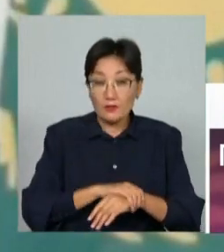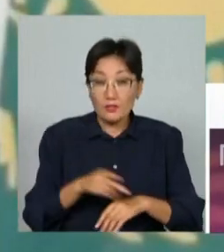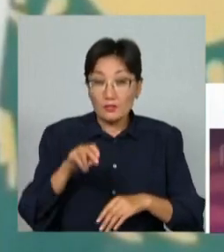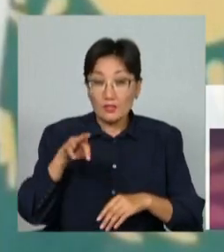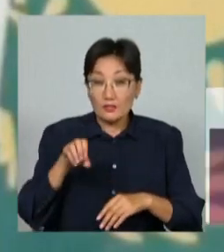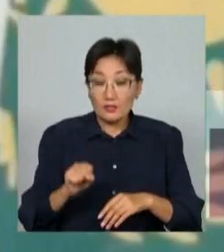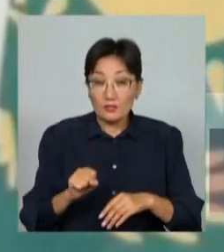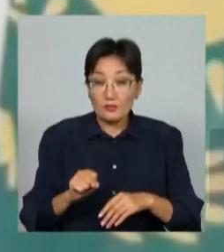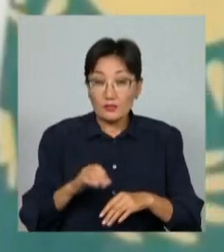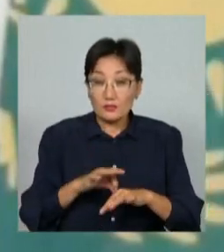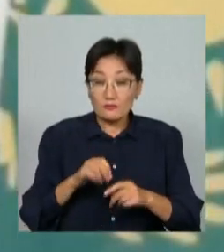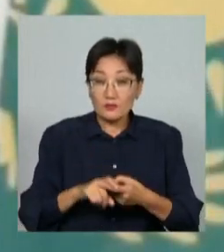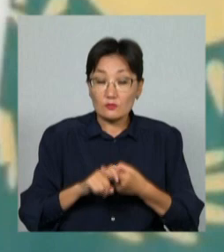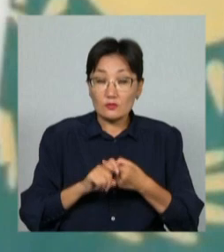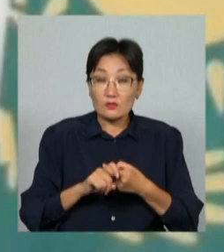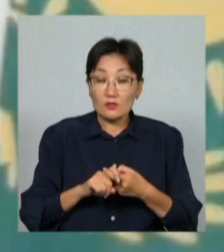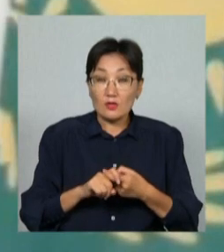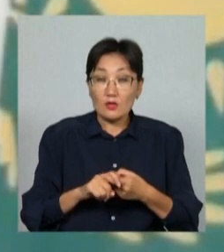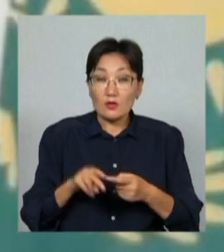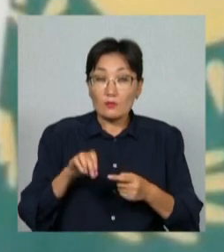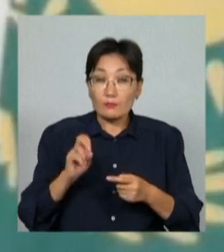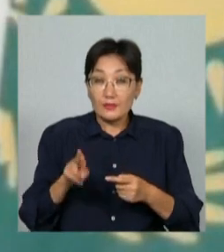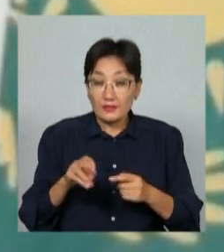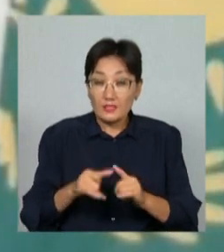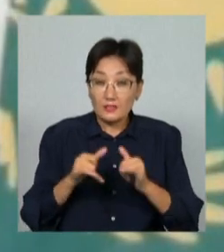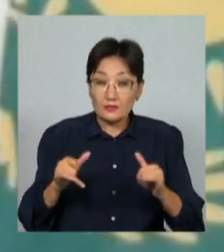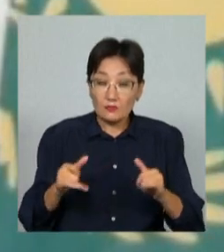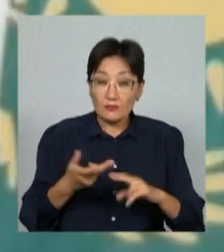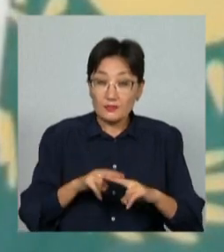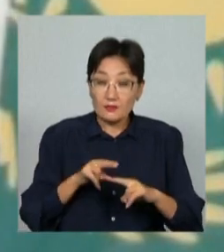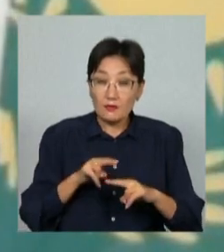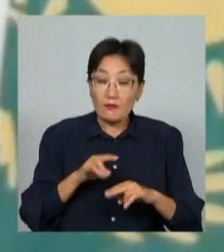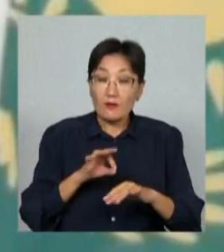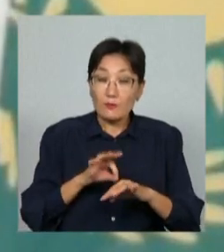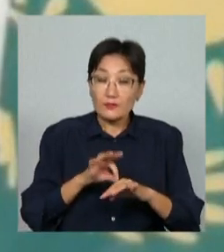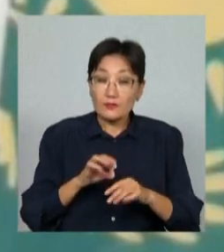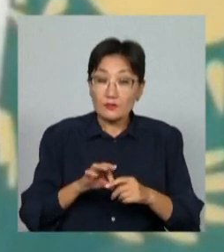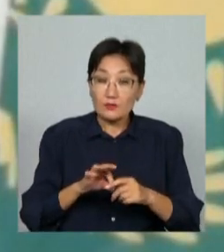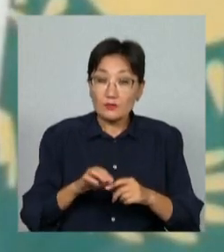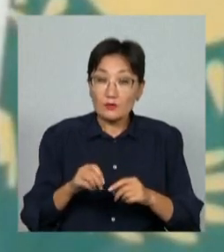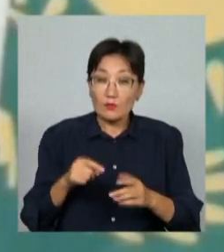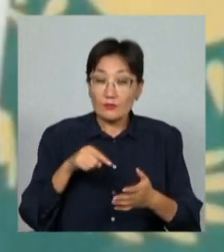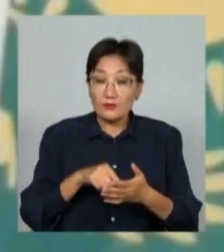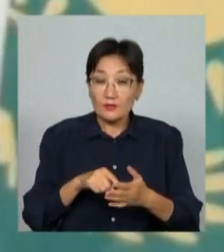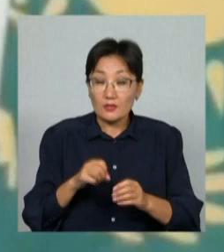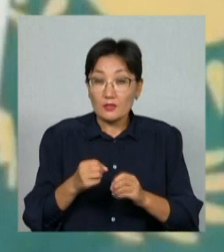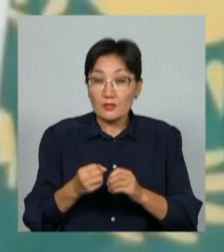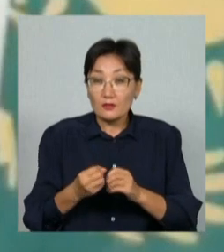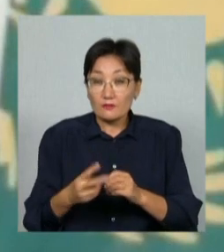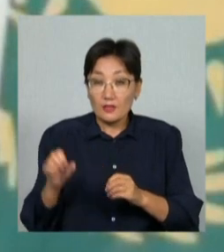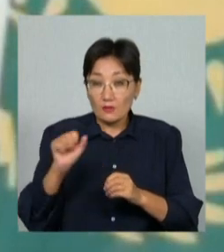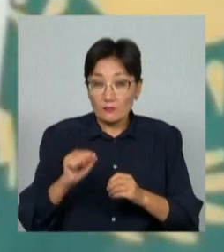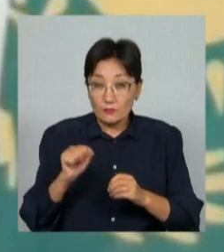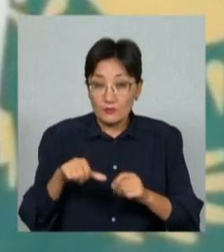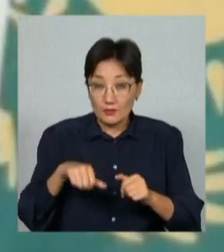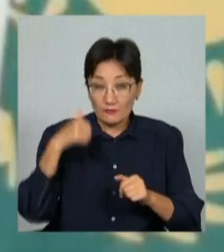дельта COVID-19. Пик развития данной волны эпидемии наступил 12 августа текущего